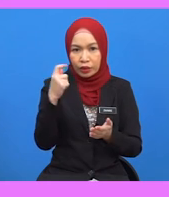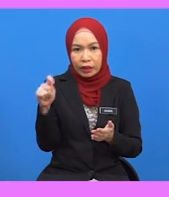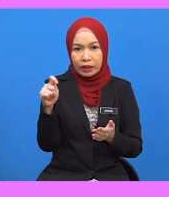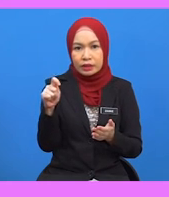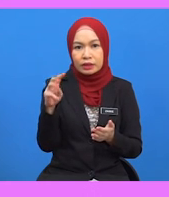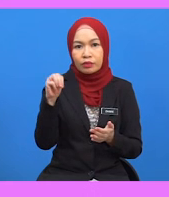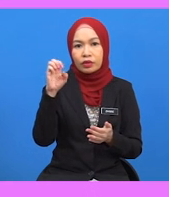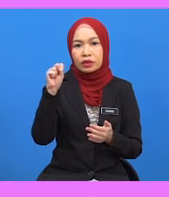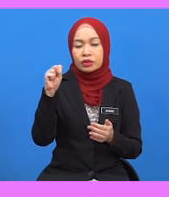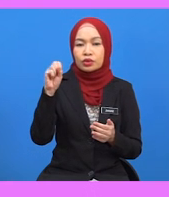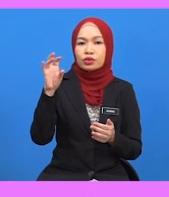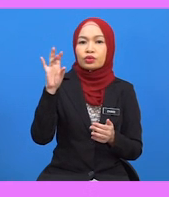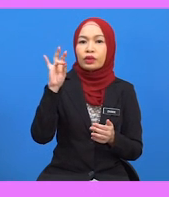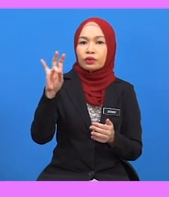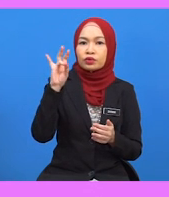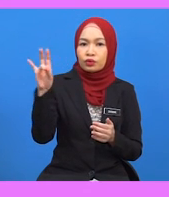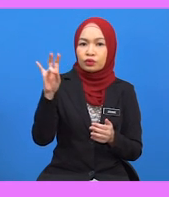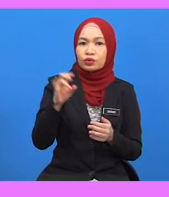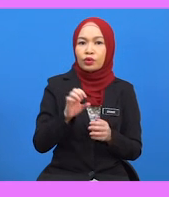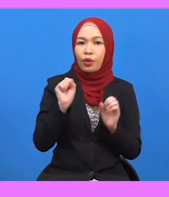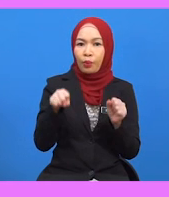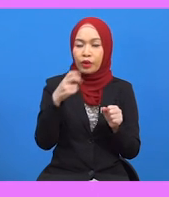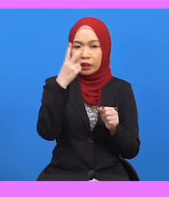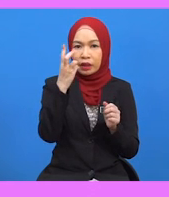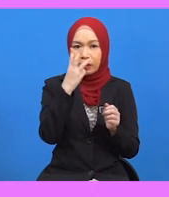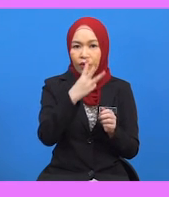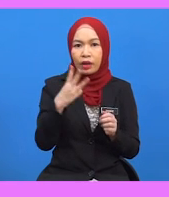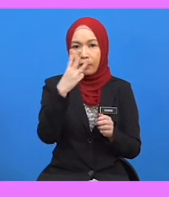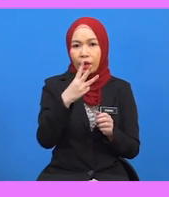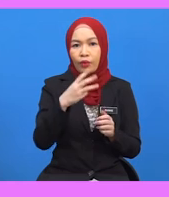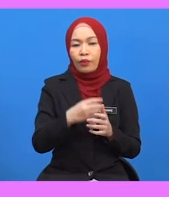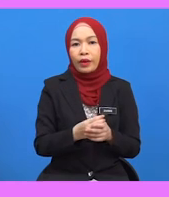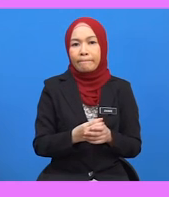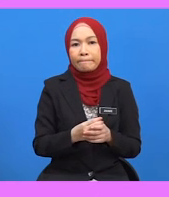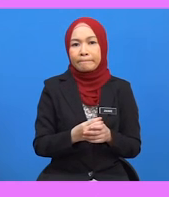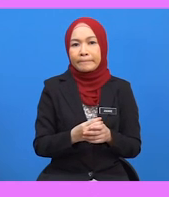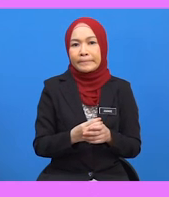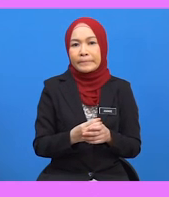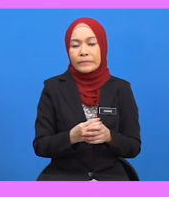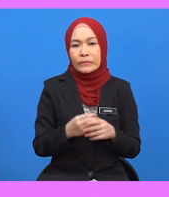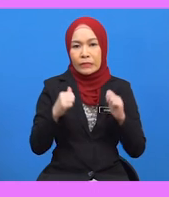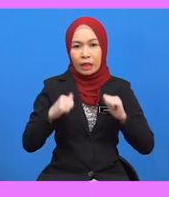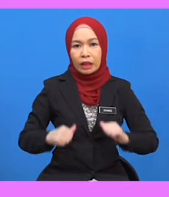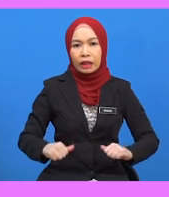Murid-murid juga boleh melayari laman sesawang seperti yang tertera.